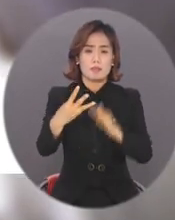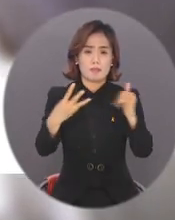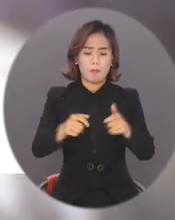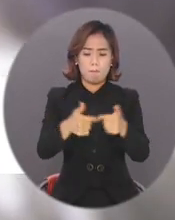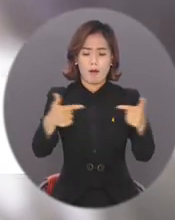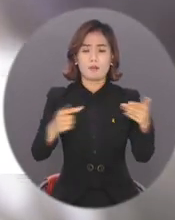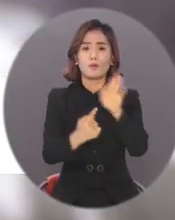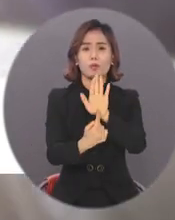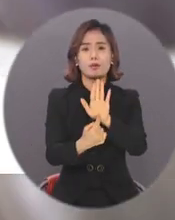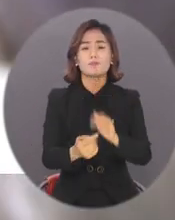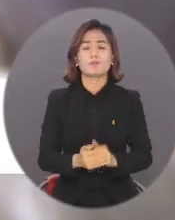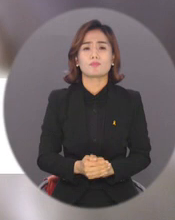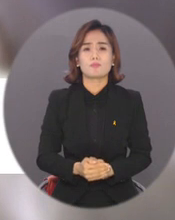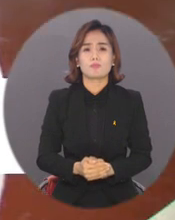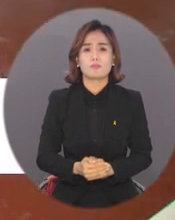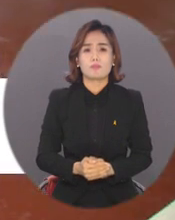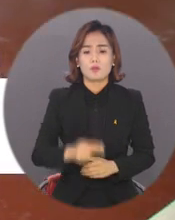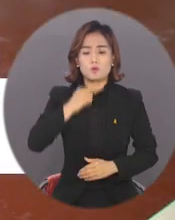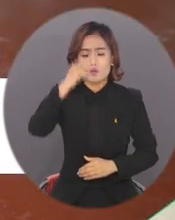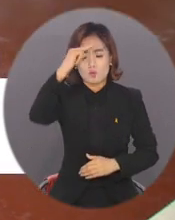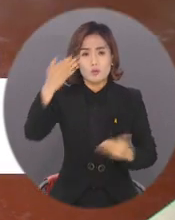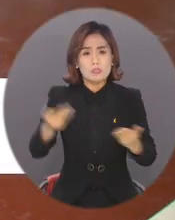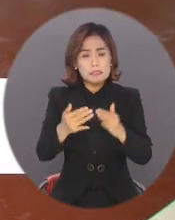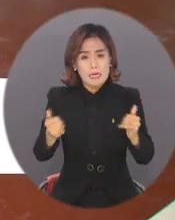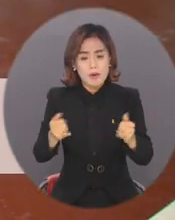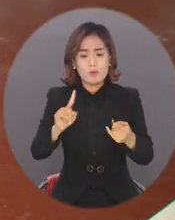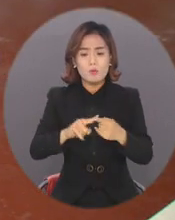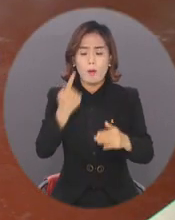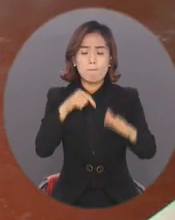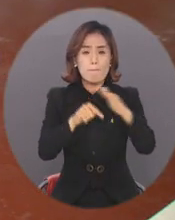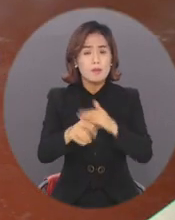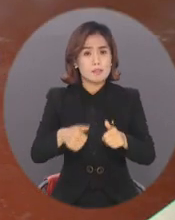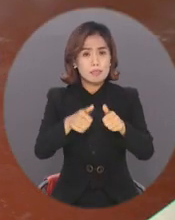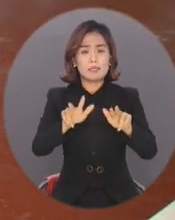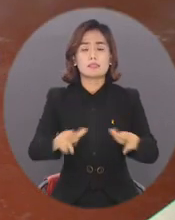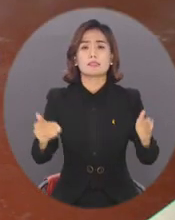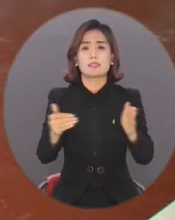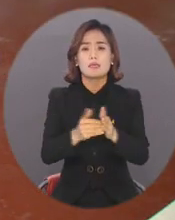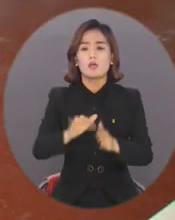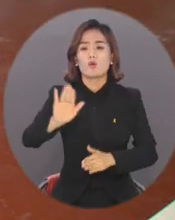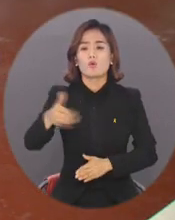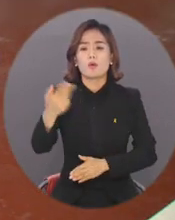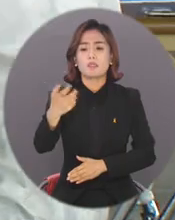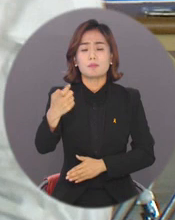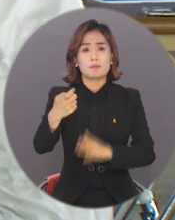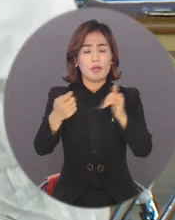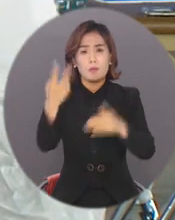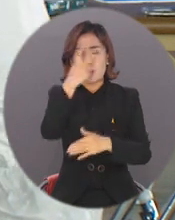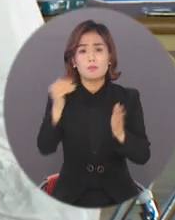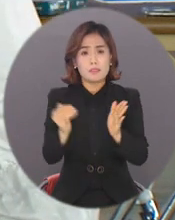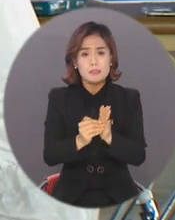2,583명으로 늘었다고 밝혔습니다. 유흥시설 종사자와 관련된 행정명령에 따라 지금까지 910여 명이 검사를